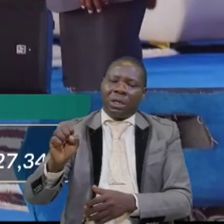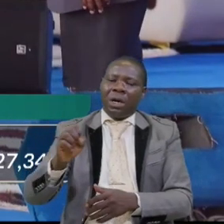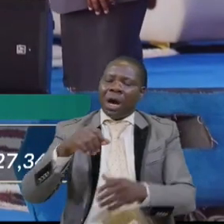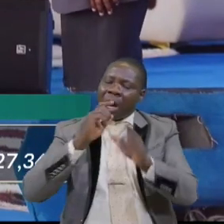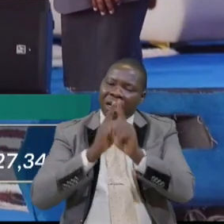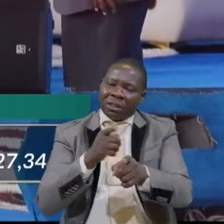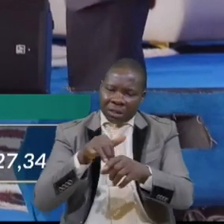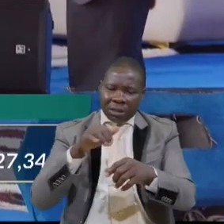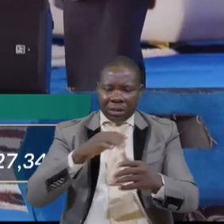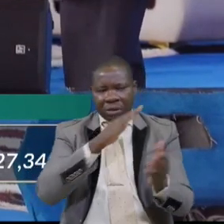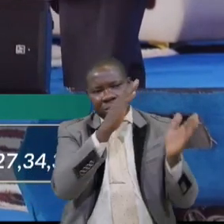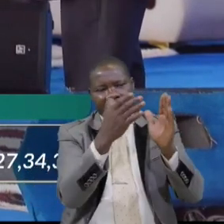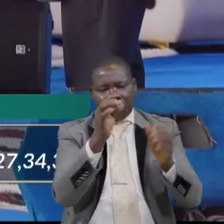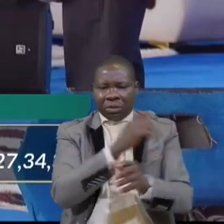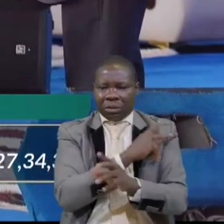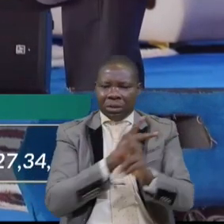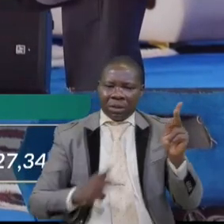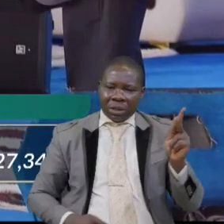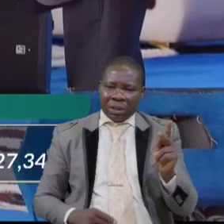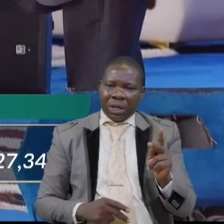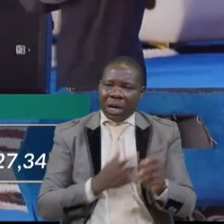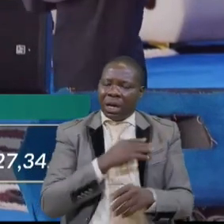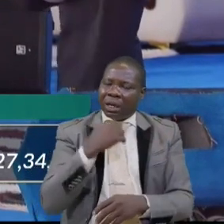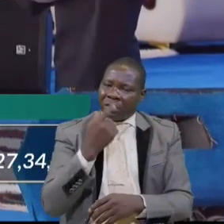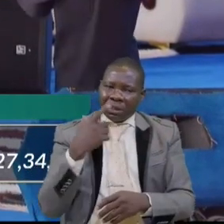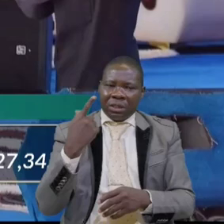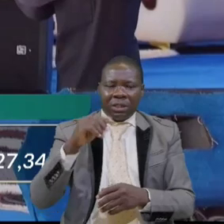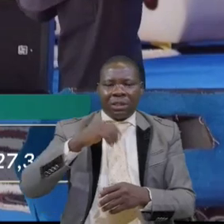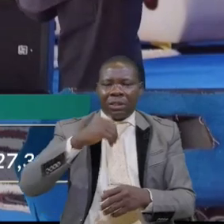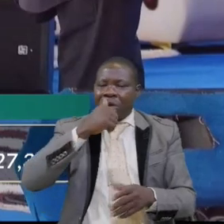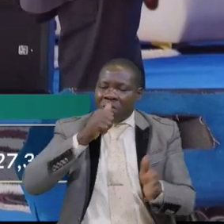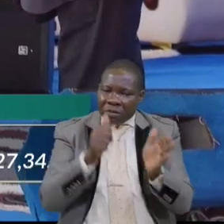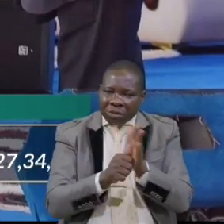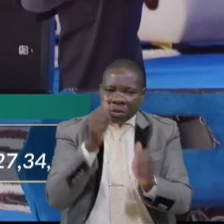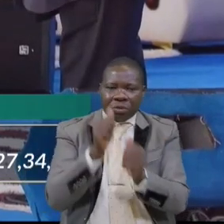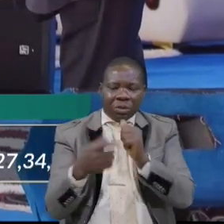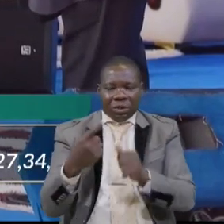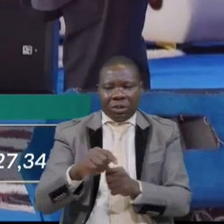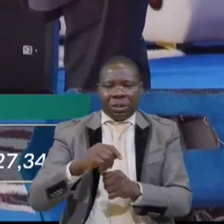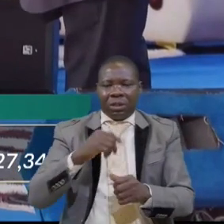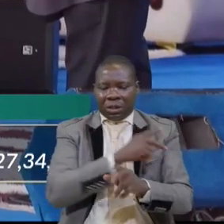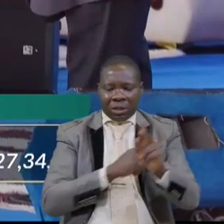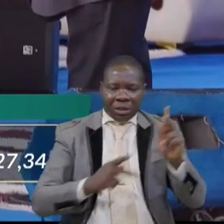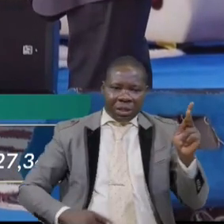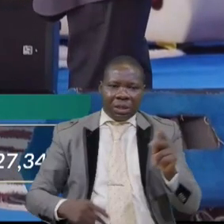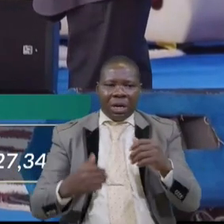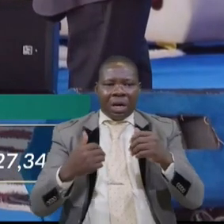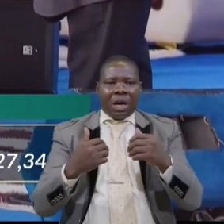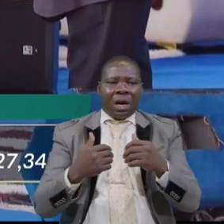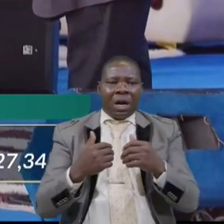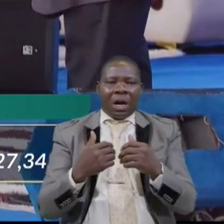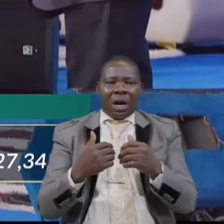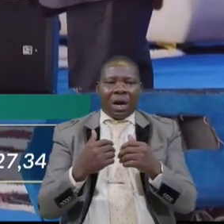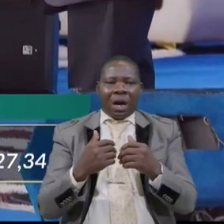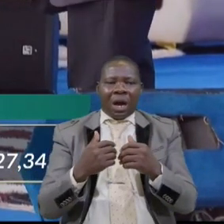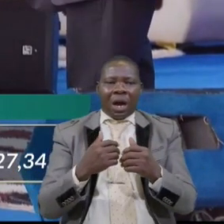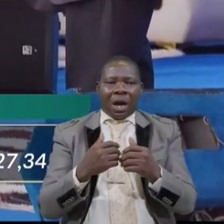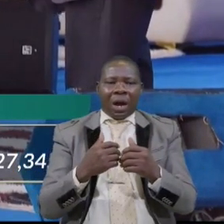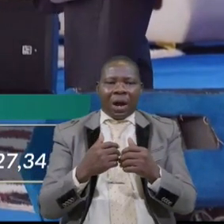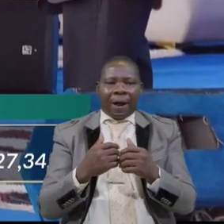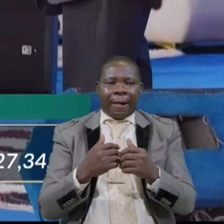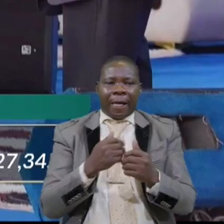ce que le roi demande est un secret que les sages, les astrologues, les